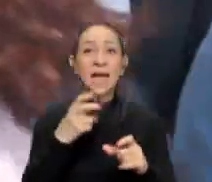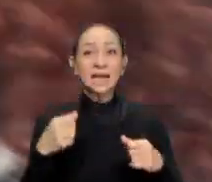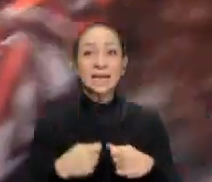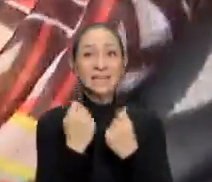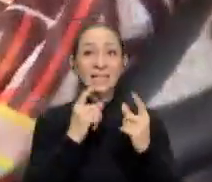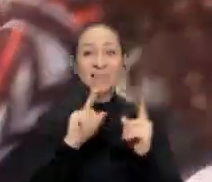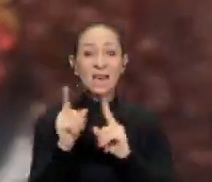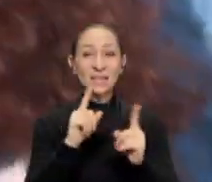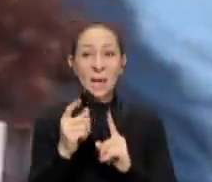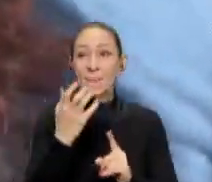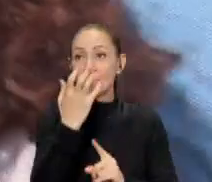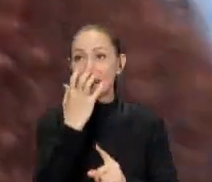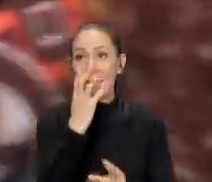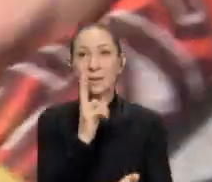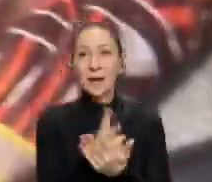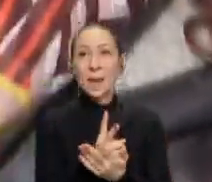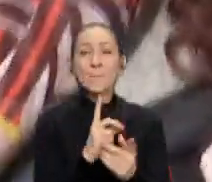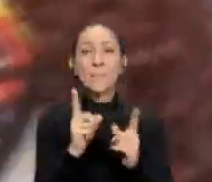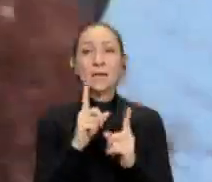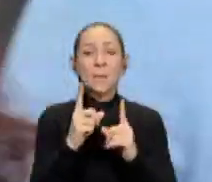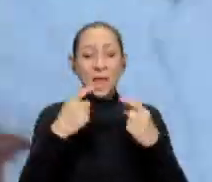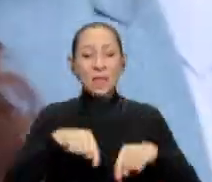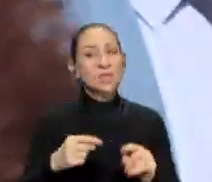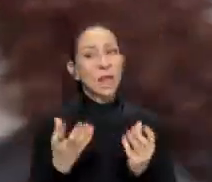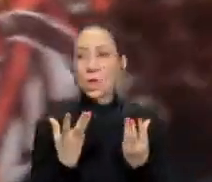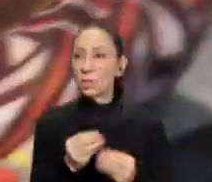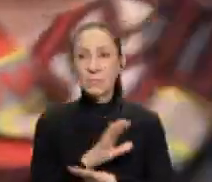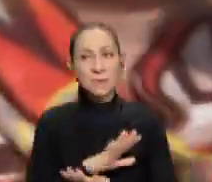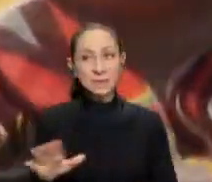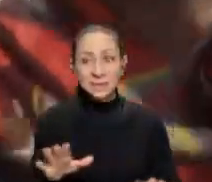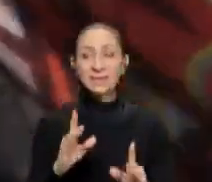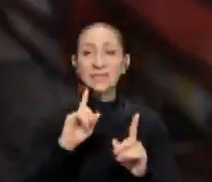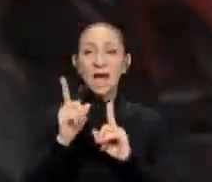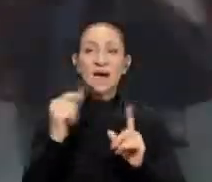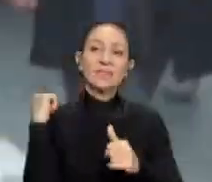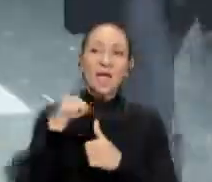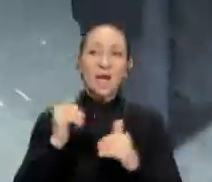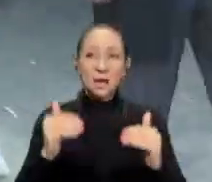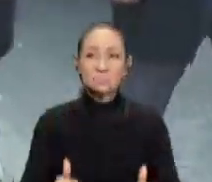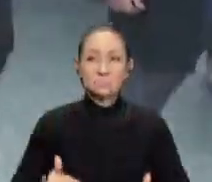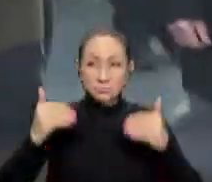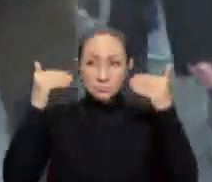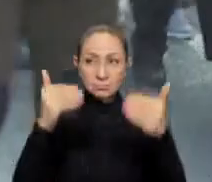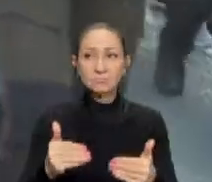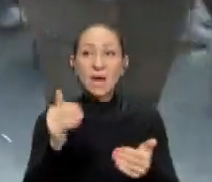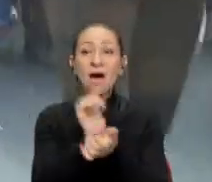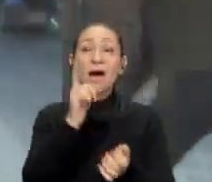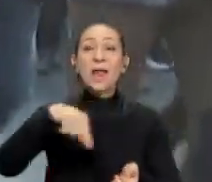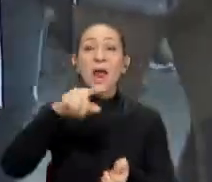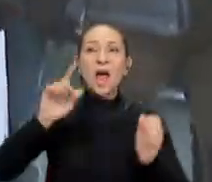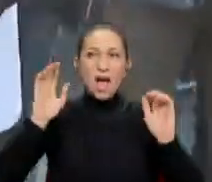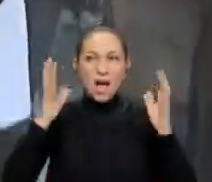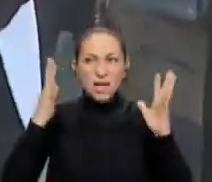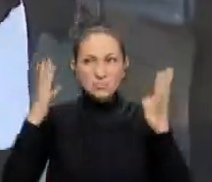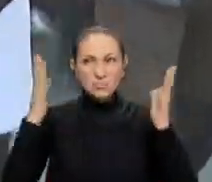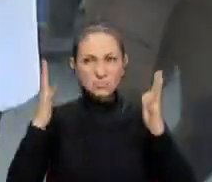kazası davasında beklenen karar mahkeme heyetinden çıkmadı ve dava bir kez daha ertelendi. Aileler